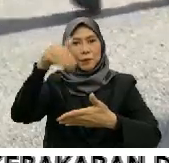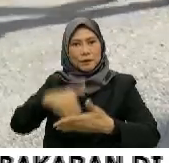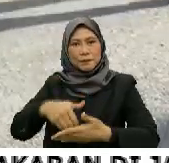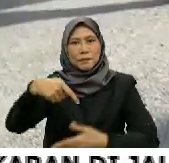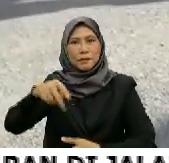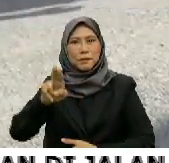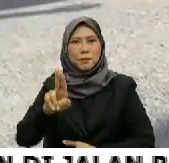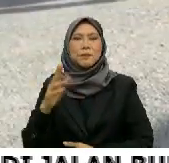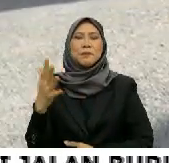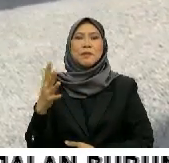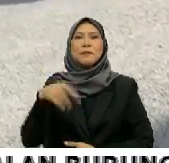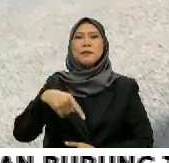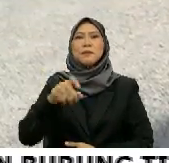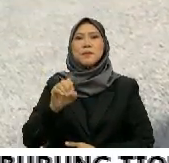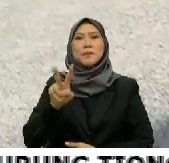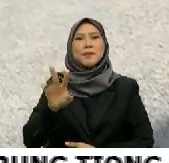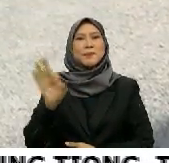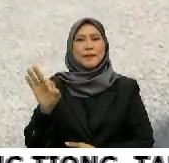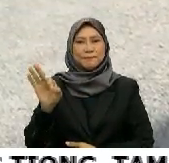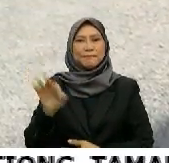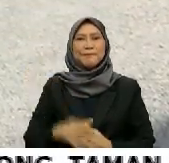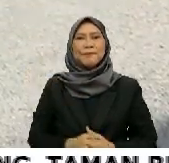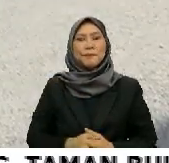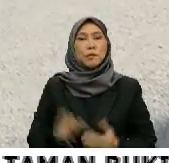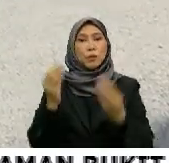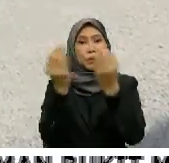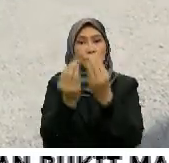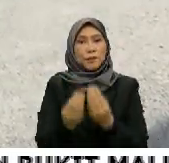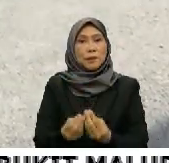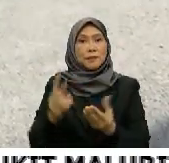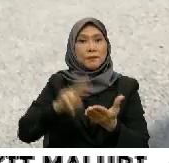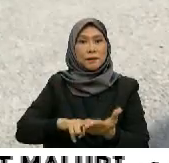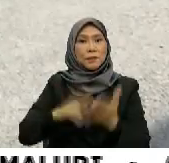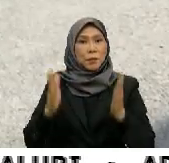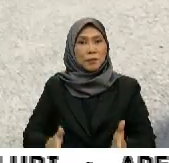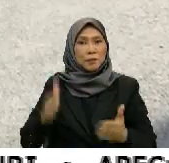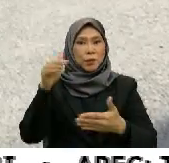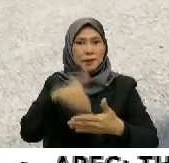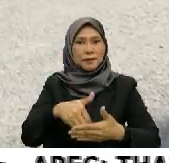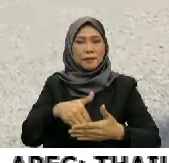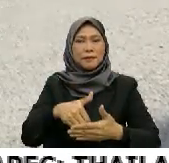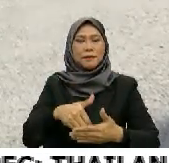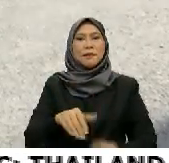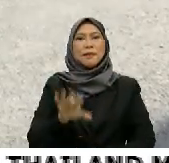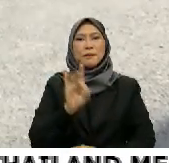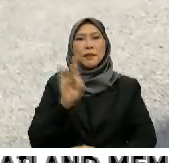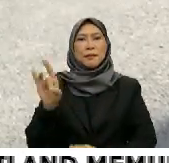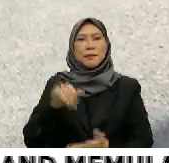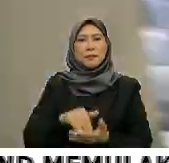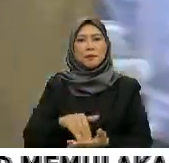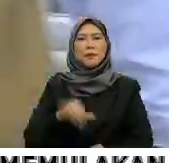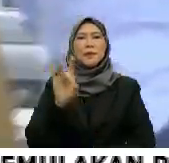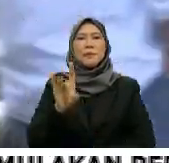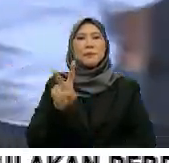bagi p029 macan jadi jumlah pengemudi pendaftar di keseluruhan paliman ini selama